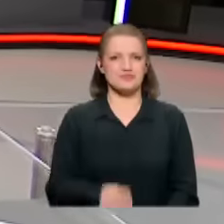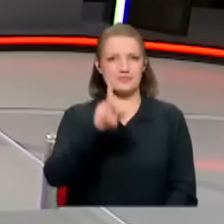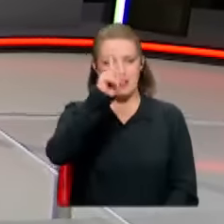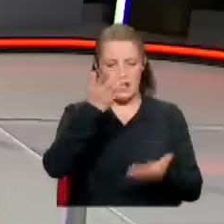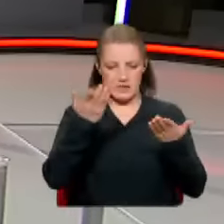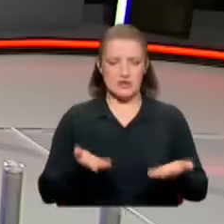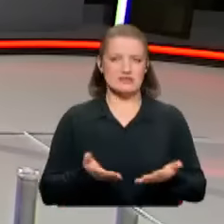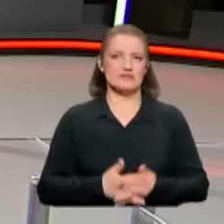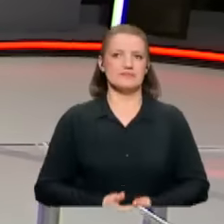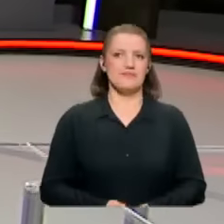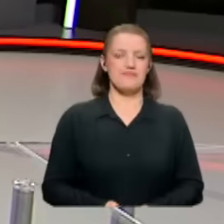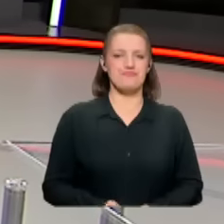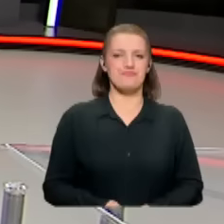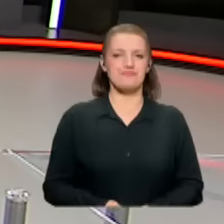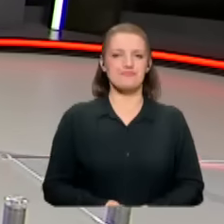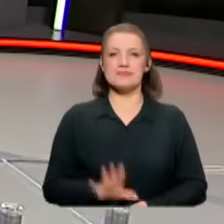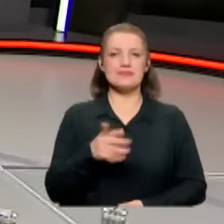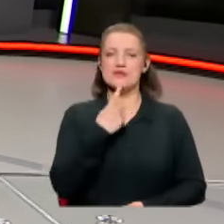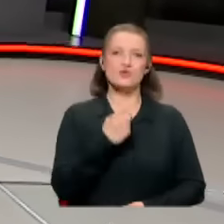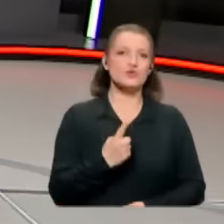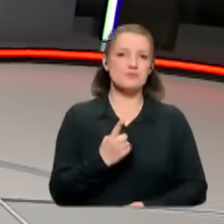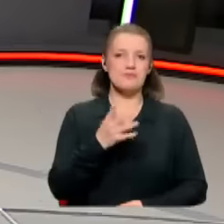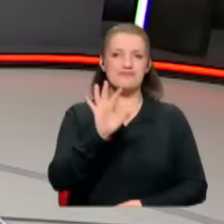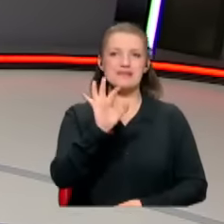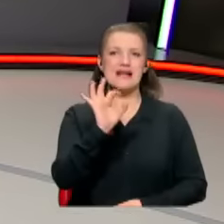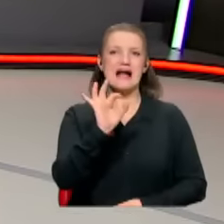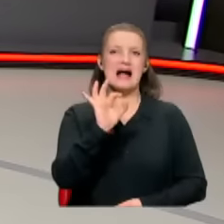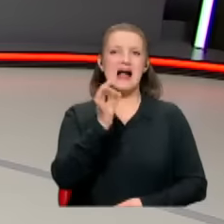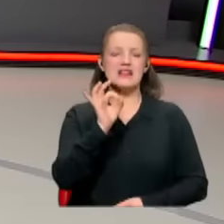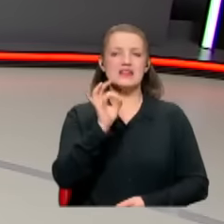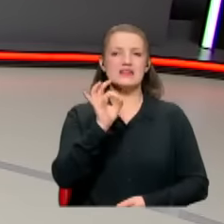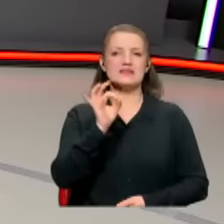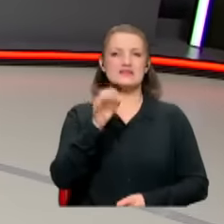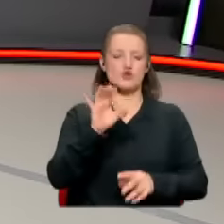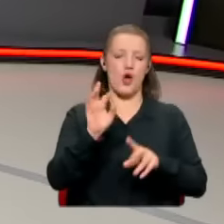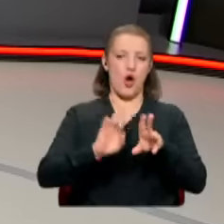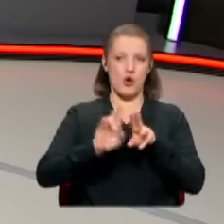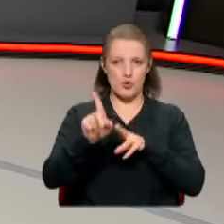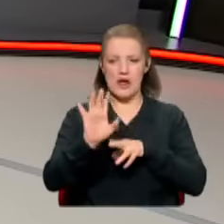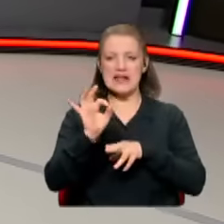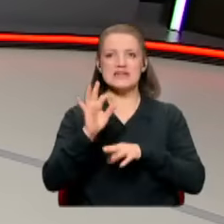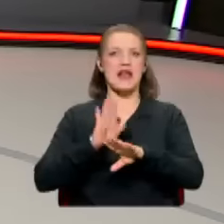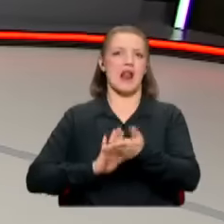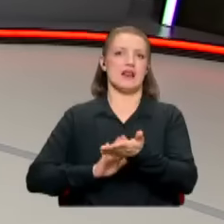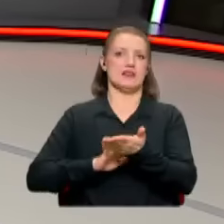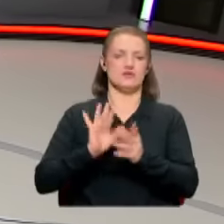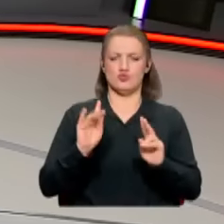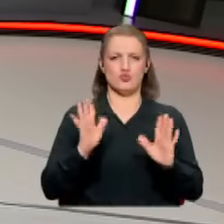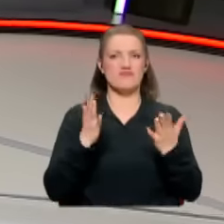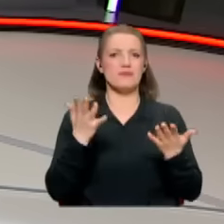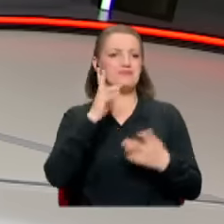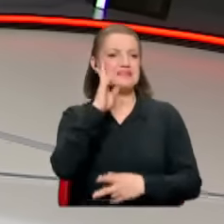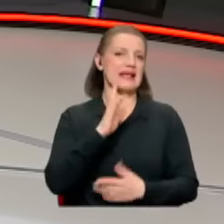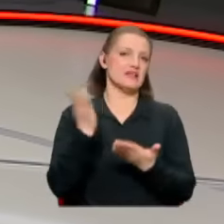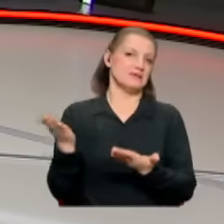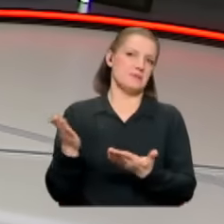Allah kabul etsin. Ne diyorduk? Altınok Altınel. Yani acayip